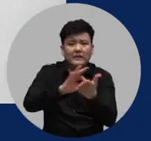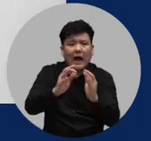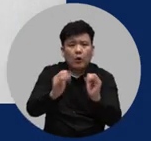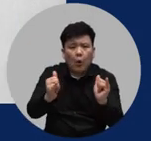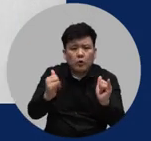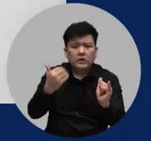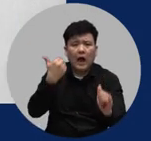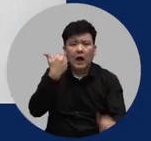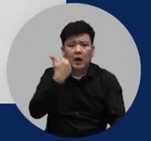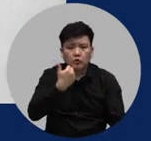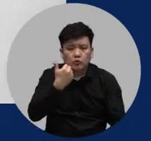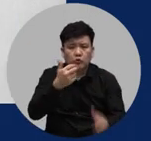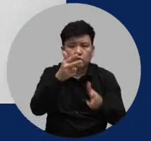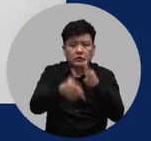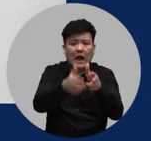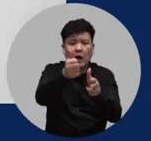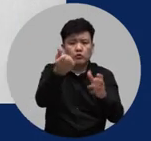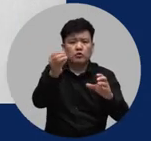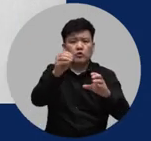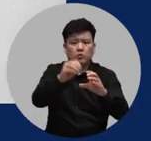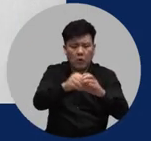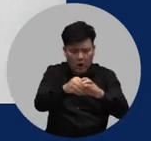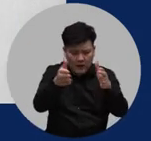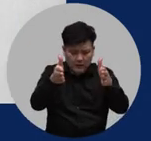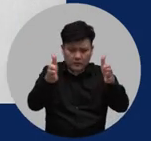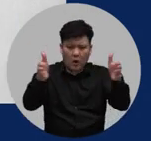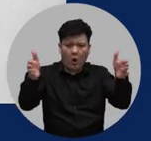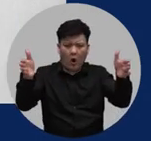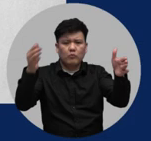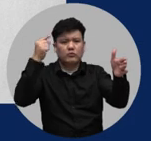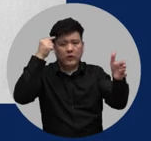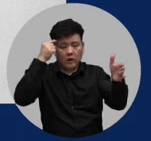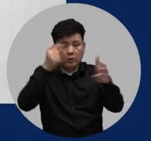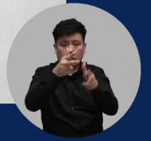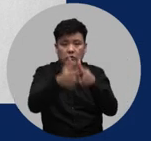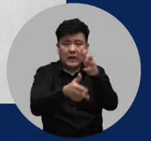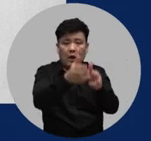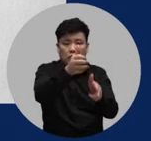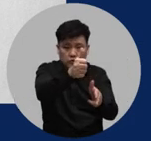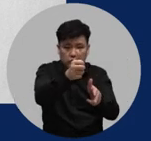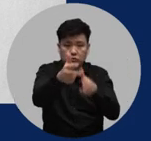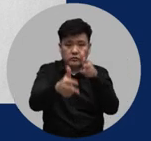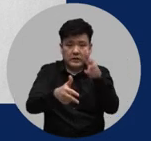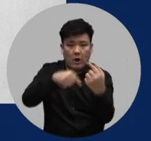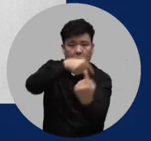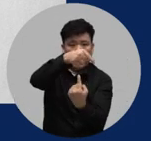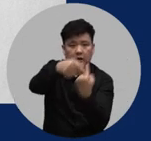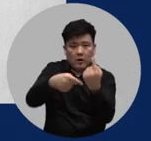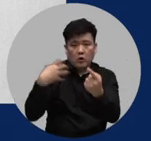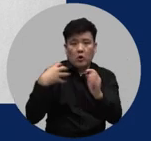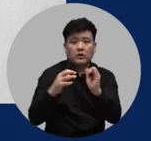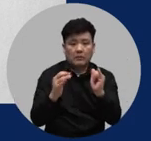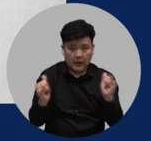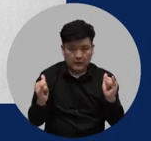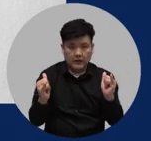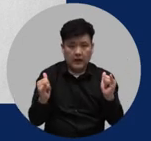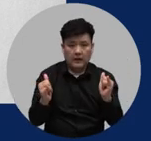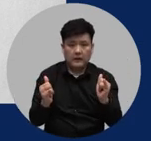여기서 사용자란 사업주를 포함하는 넓은 개념으로 사업주, 사업의 경영